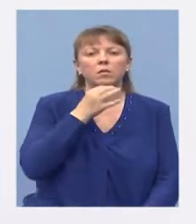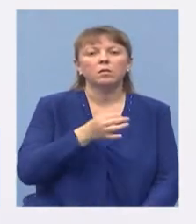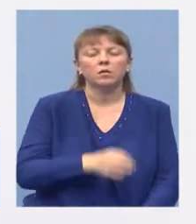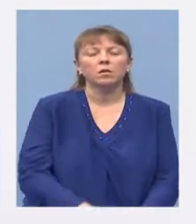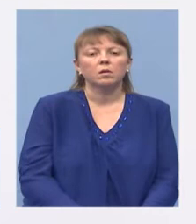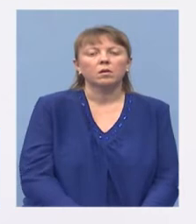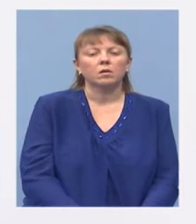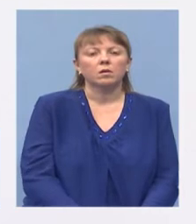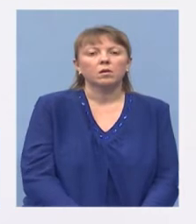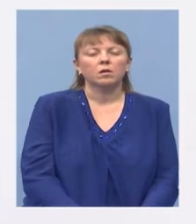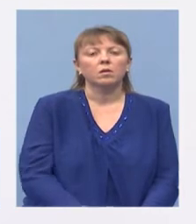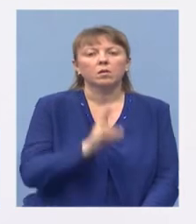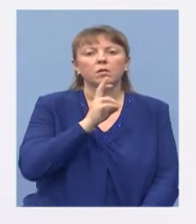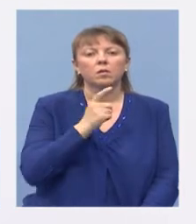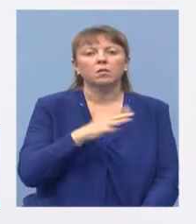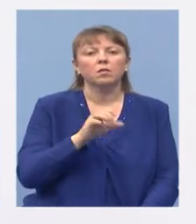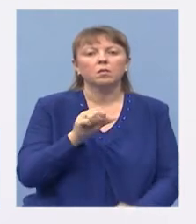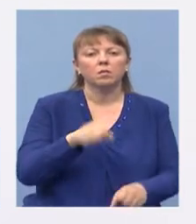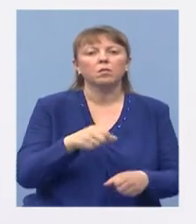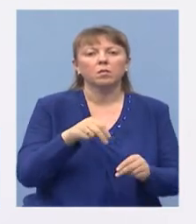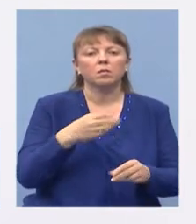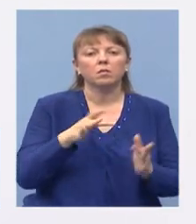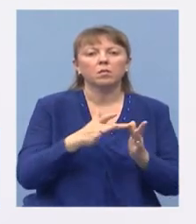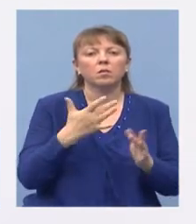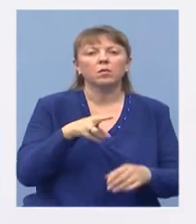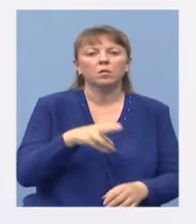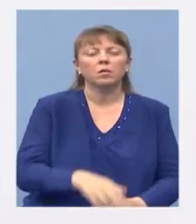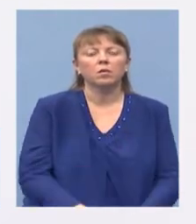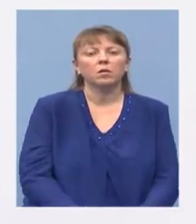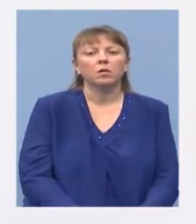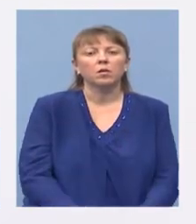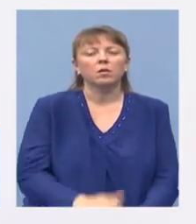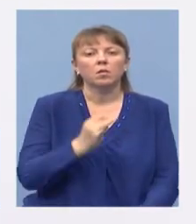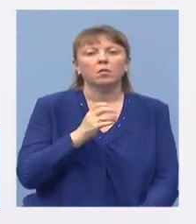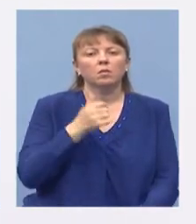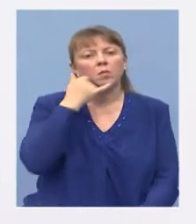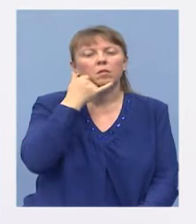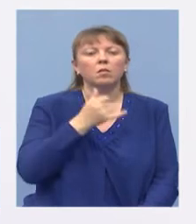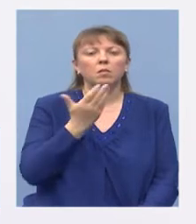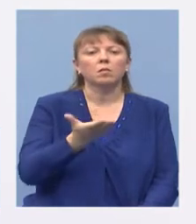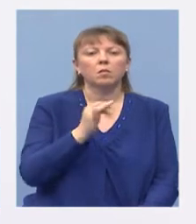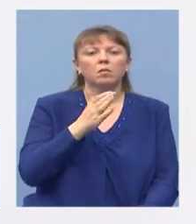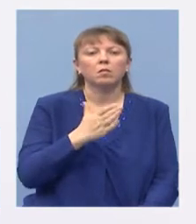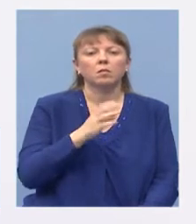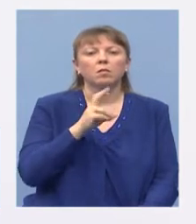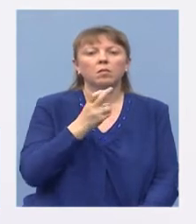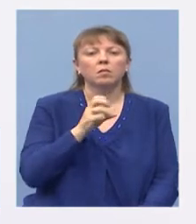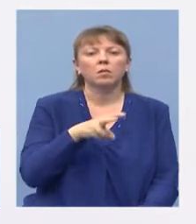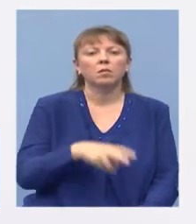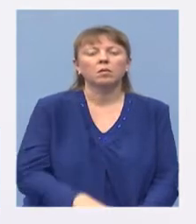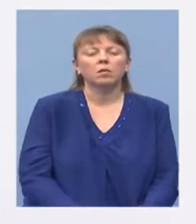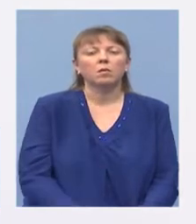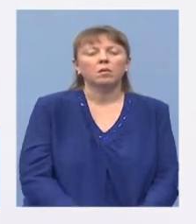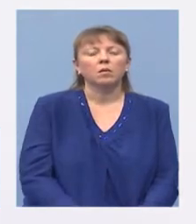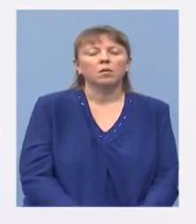что государственные услуги можно получить через портал egov.kz и через мобильное приложение EGOV Mobile. Они